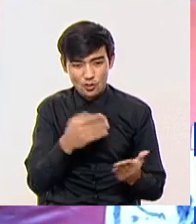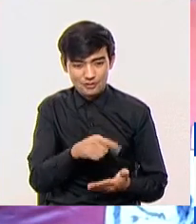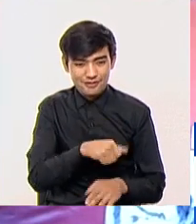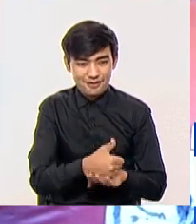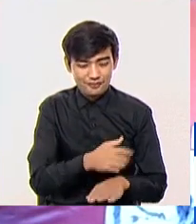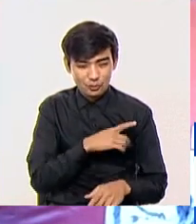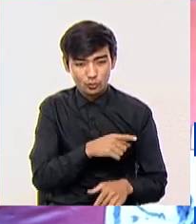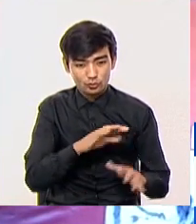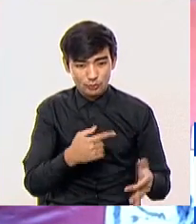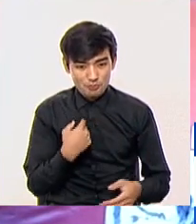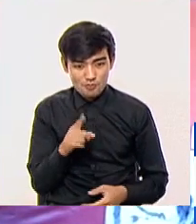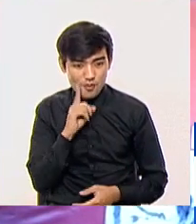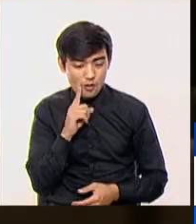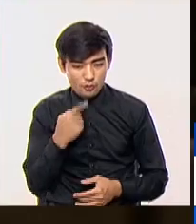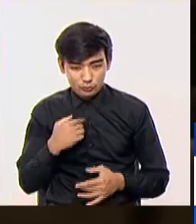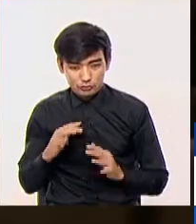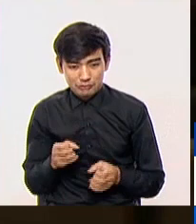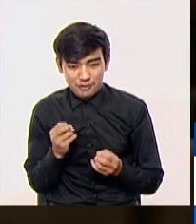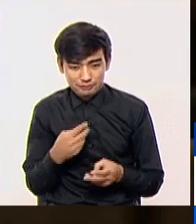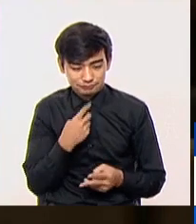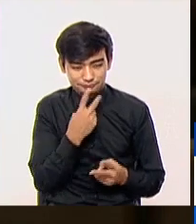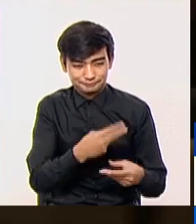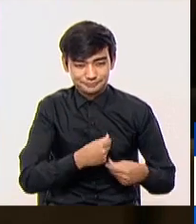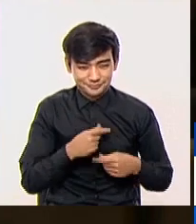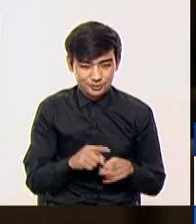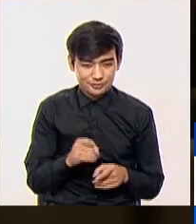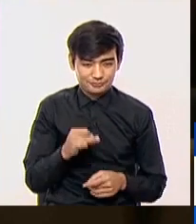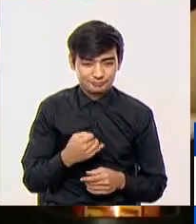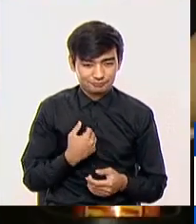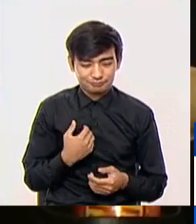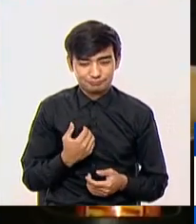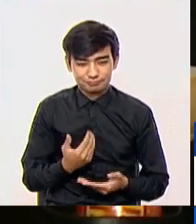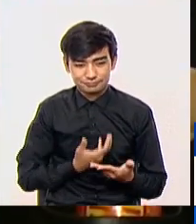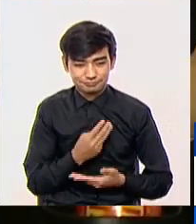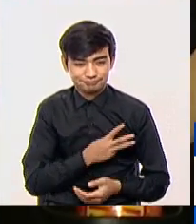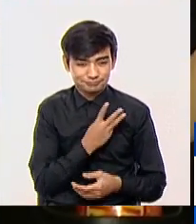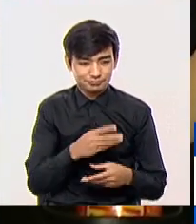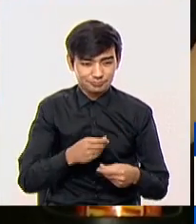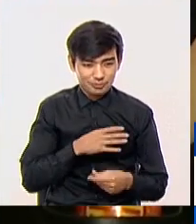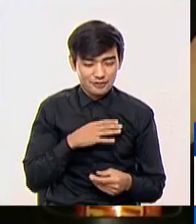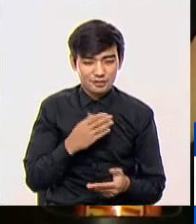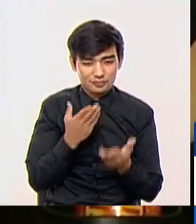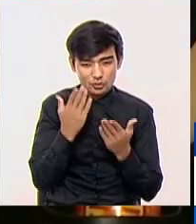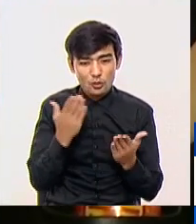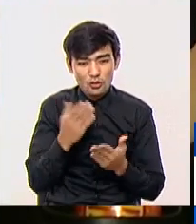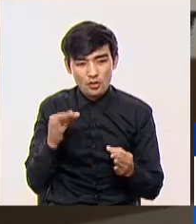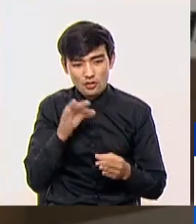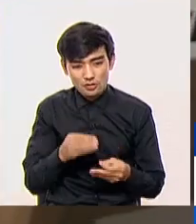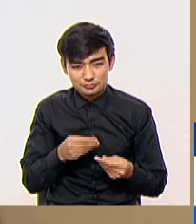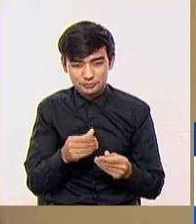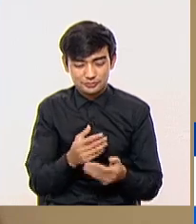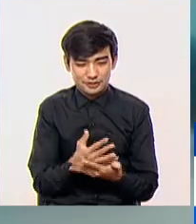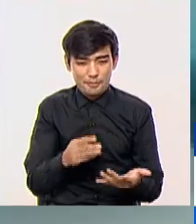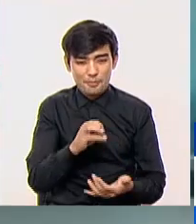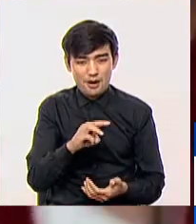устает, как я, молодой, типа, должен уставать. Фильм с первых минут задает тон хорошего настроения и заряжает позитивом. В сюжете рассказывается про